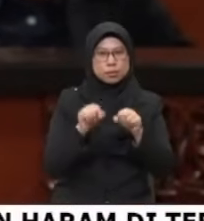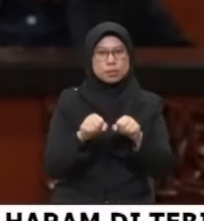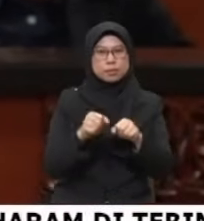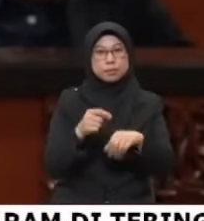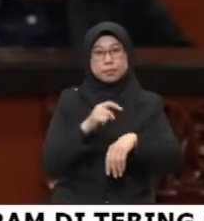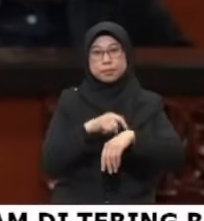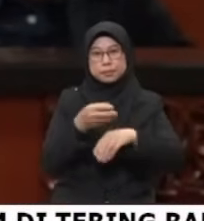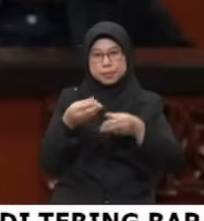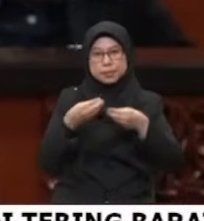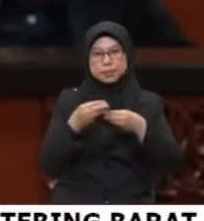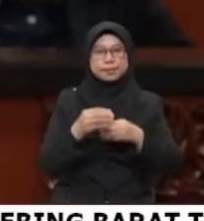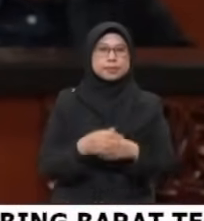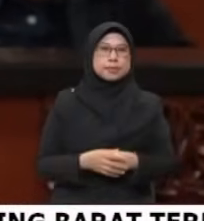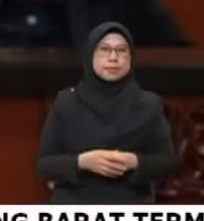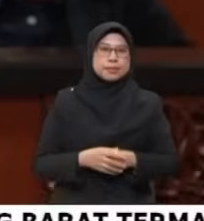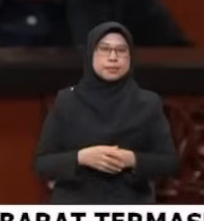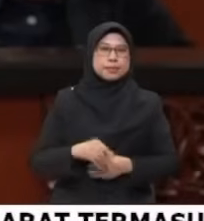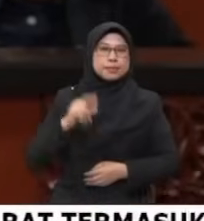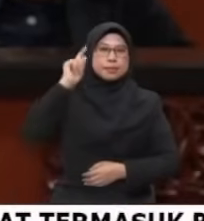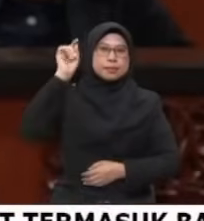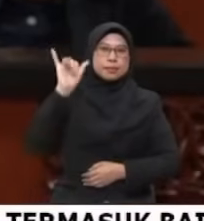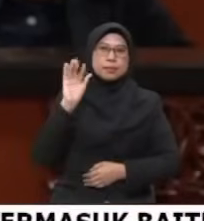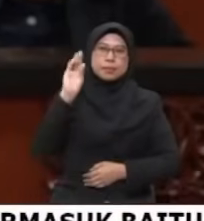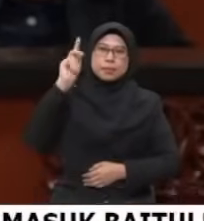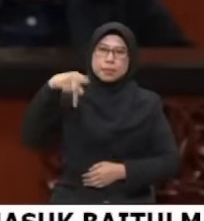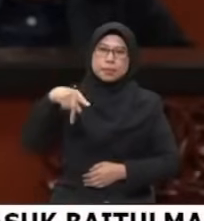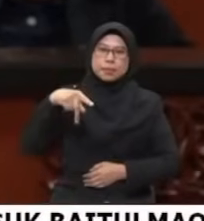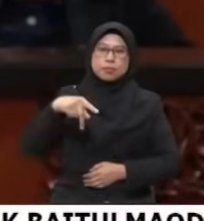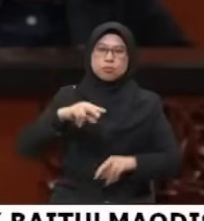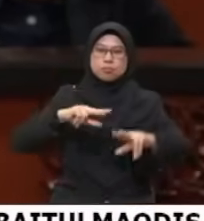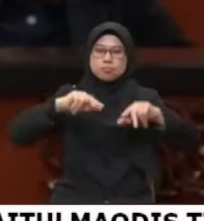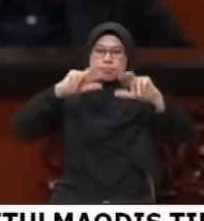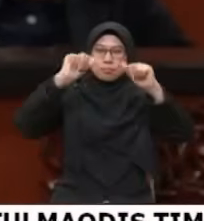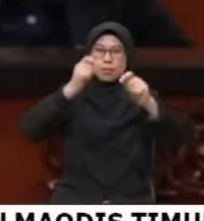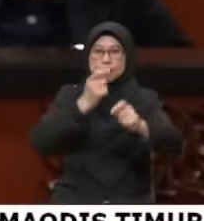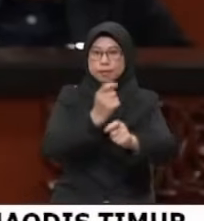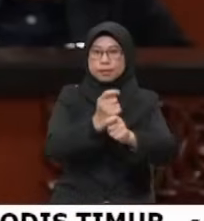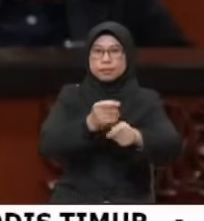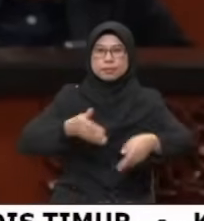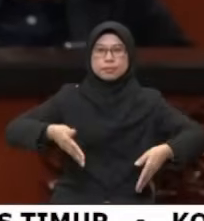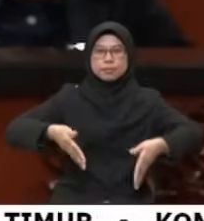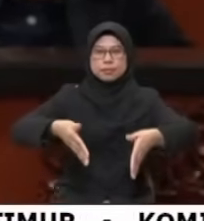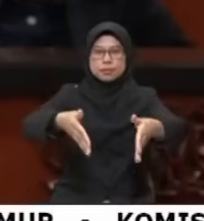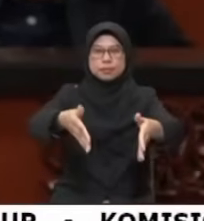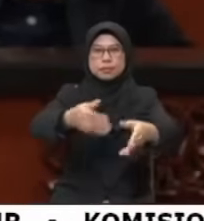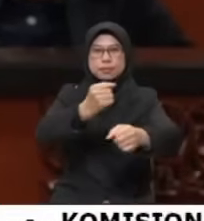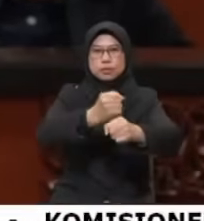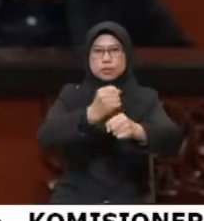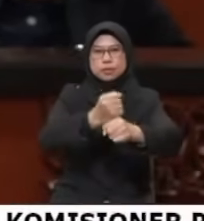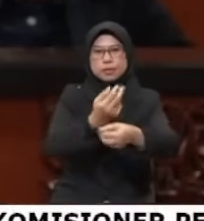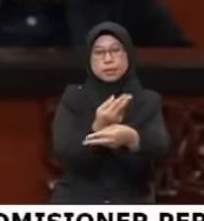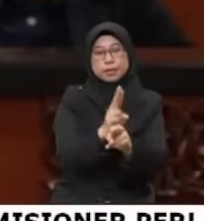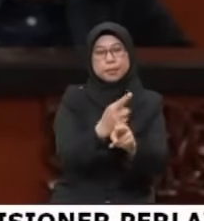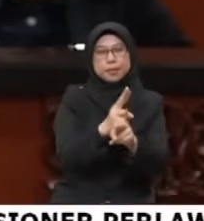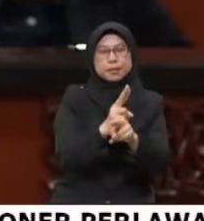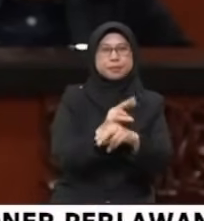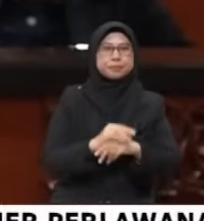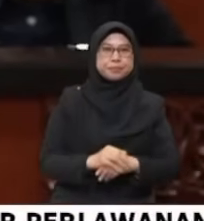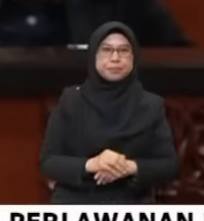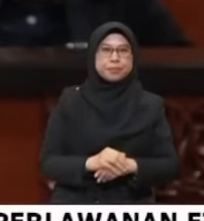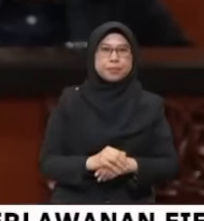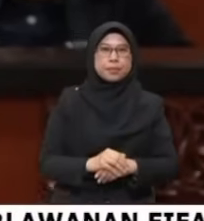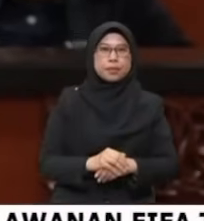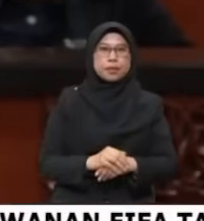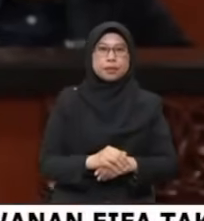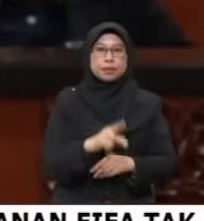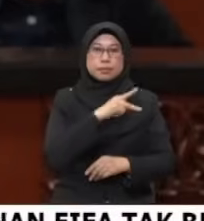lagiul bagi tuan yang di-pertua bagi meningkatkan ketahanan Jalan bagi kerja-kerja penyelenggaraan pihak